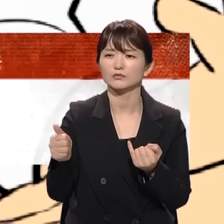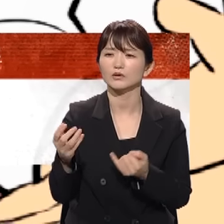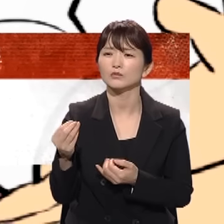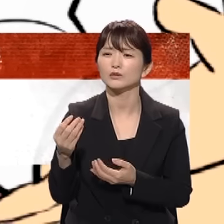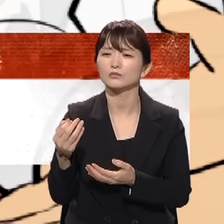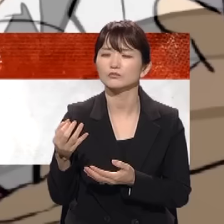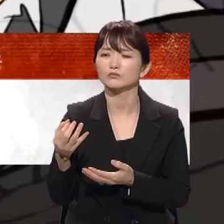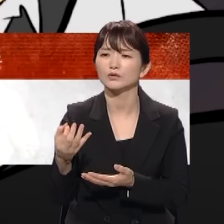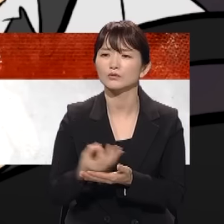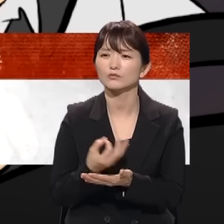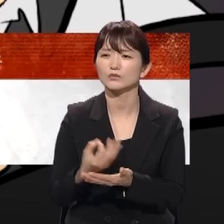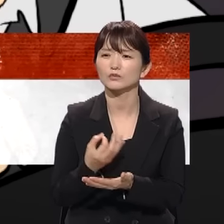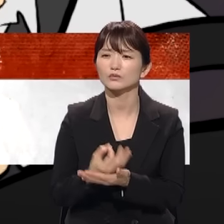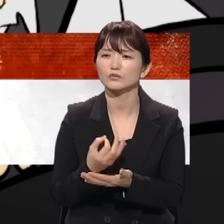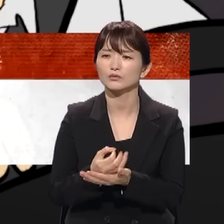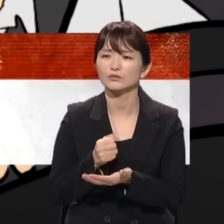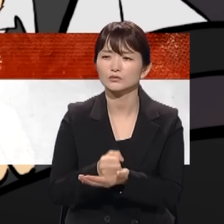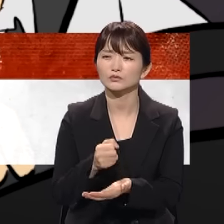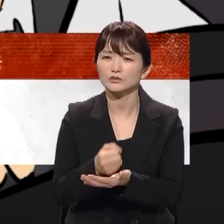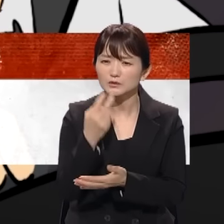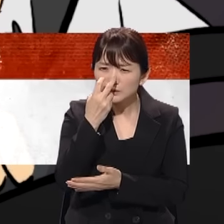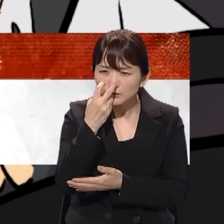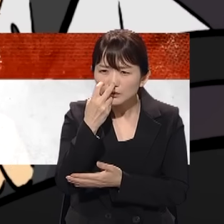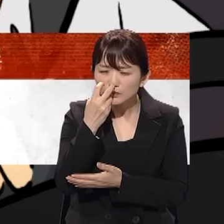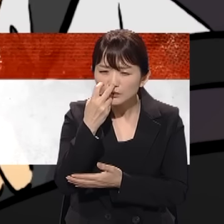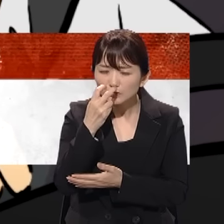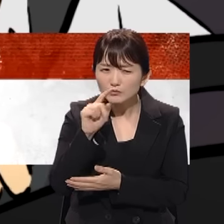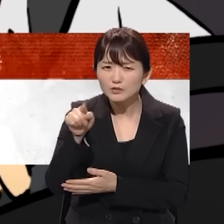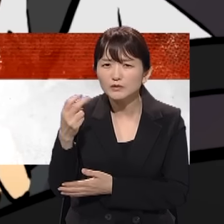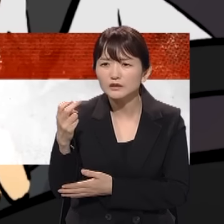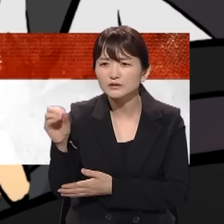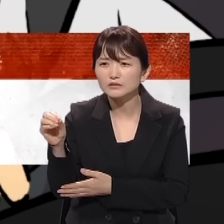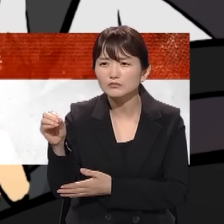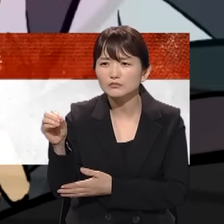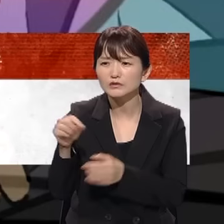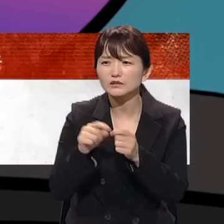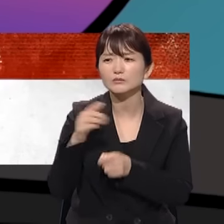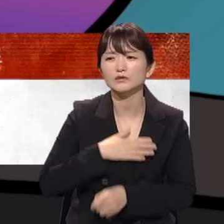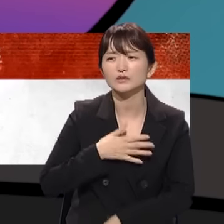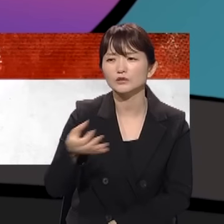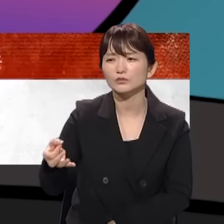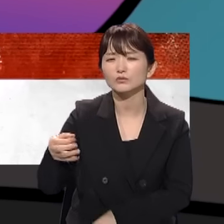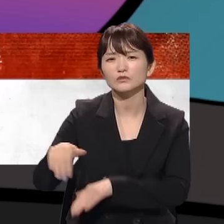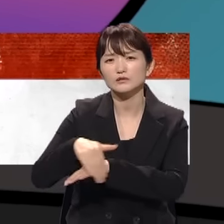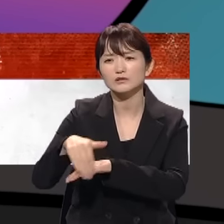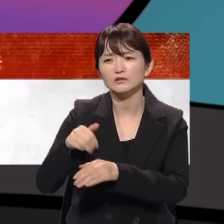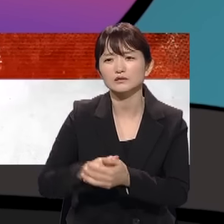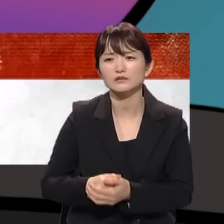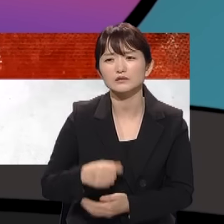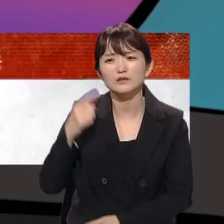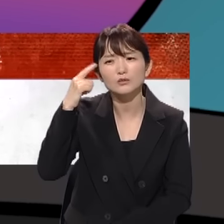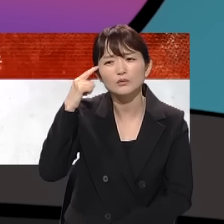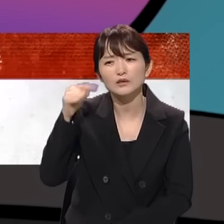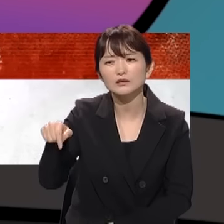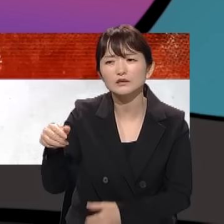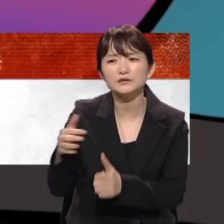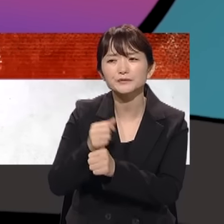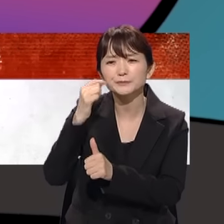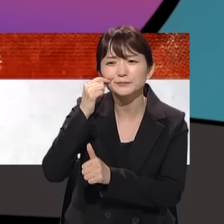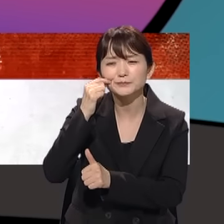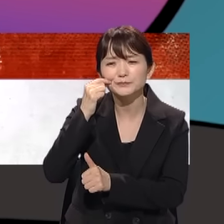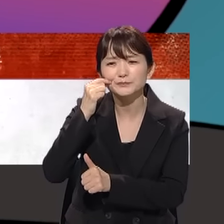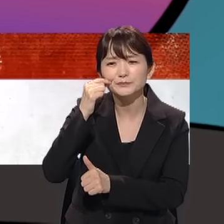통장을 까봤을 때가 120만 원을 벌어올 때였었어요. 그러니까 제 돈으로 그걸 다 다닌 거예요. 이거를 왜 못 잡냐라고 물어보니까 가만 못 잡을 거라고